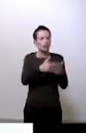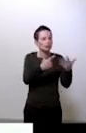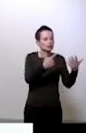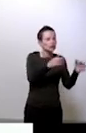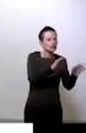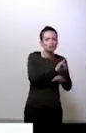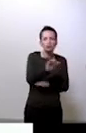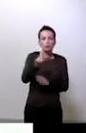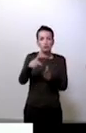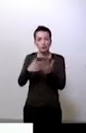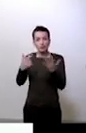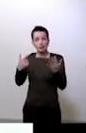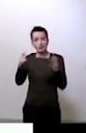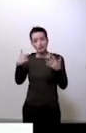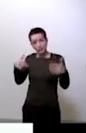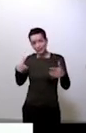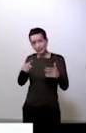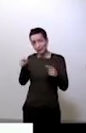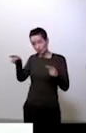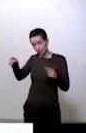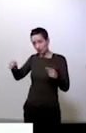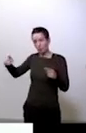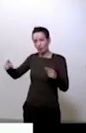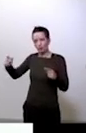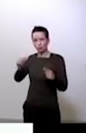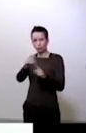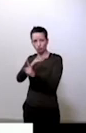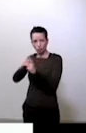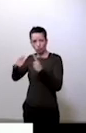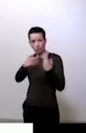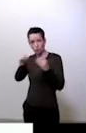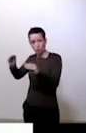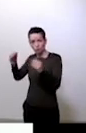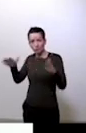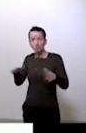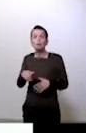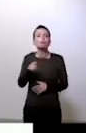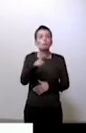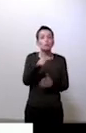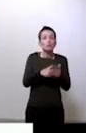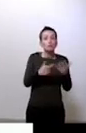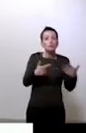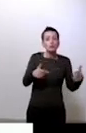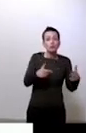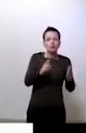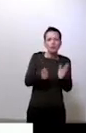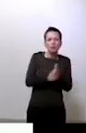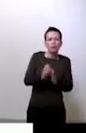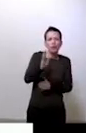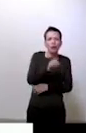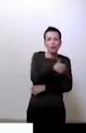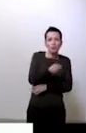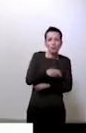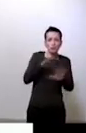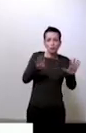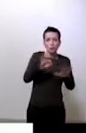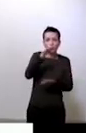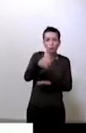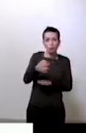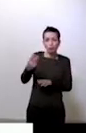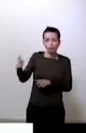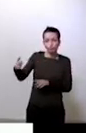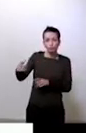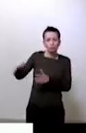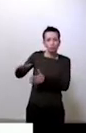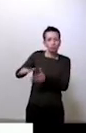bailleurs sociaux. Et si en 2004, la part des acquisitions en VFA par les bailleurs représentait 1,9% de leur parc,